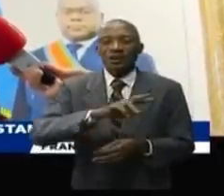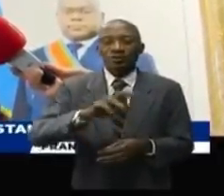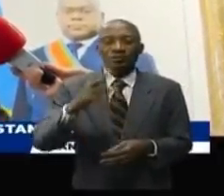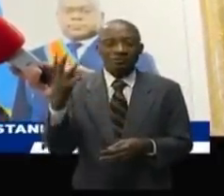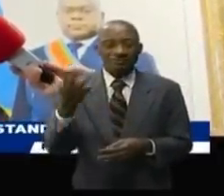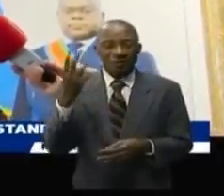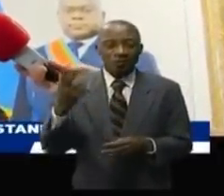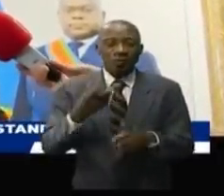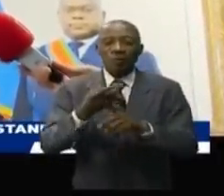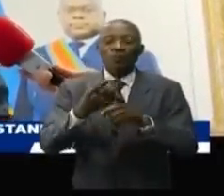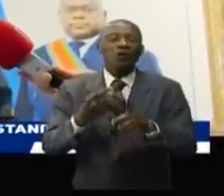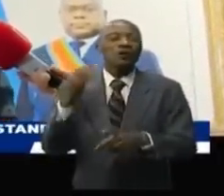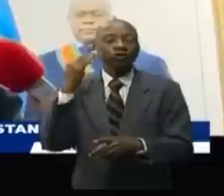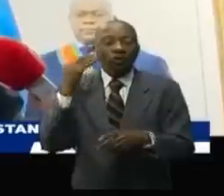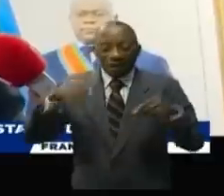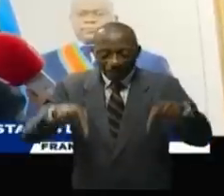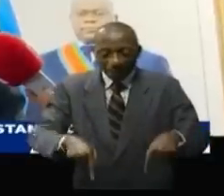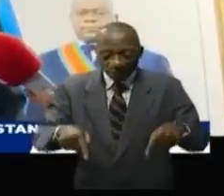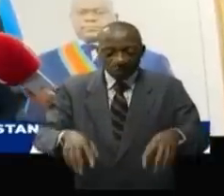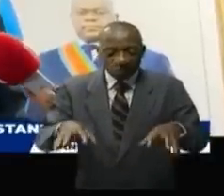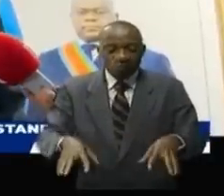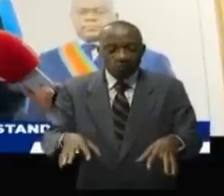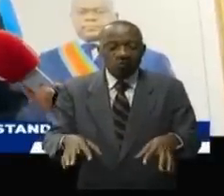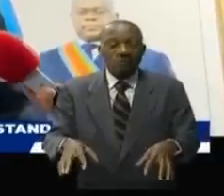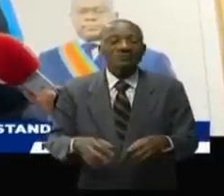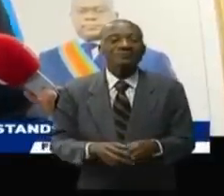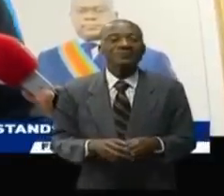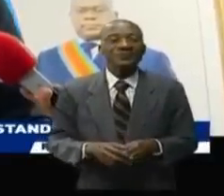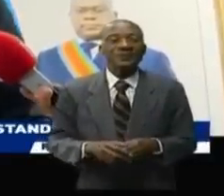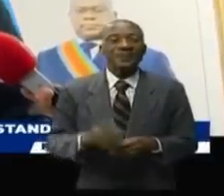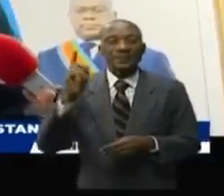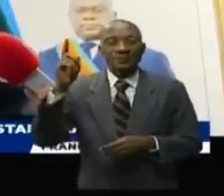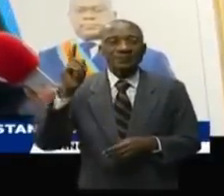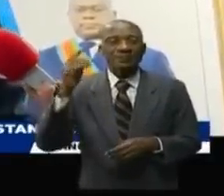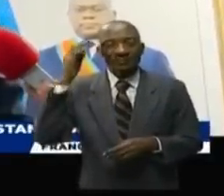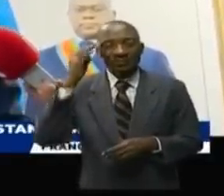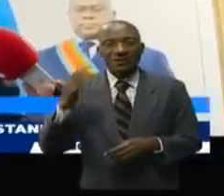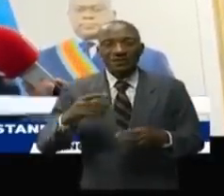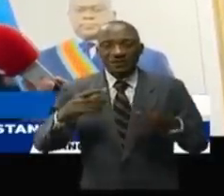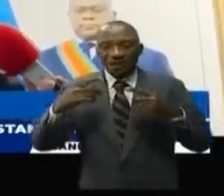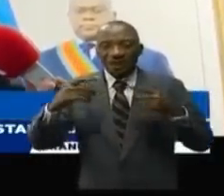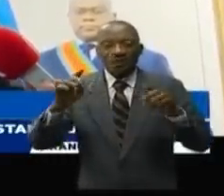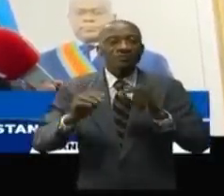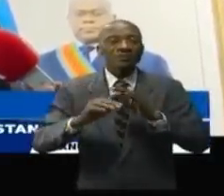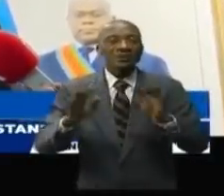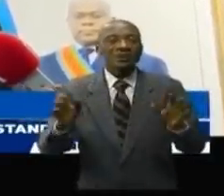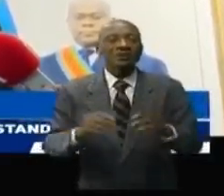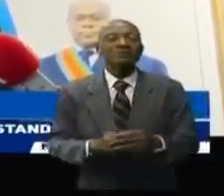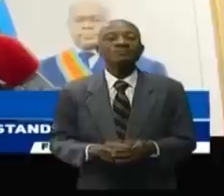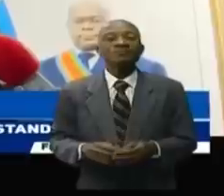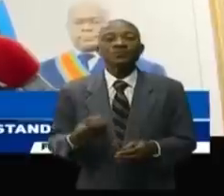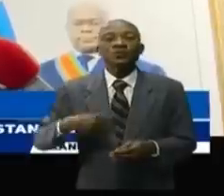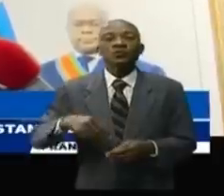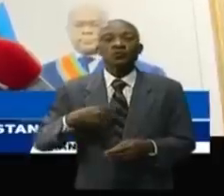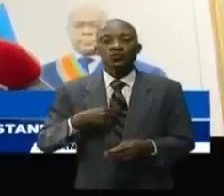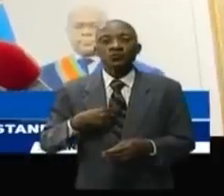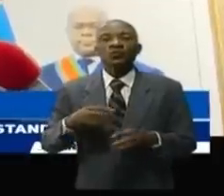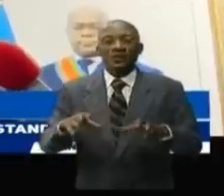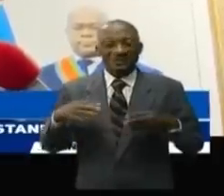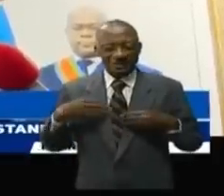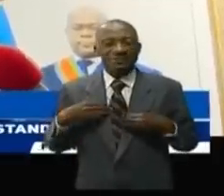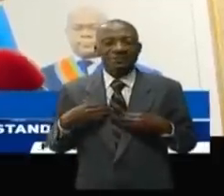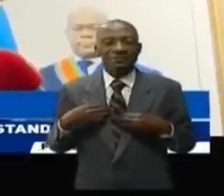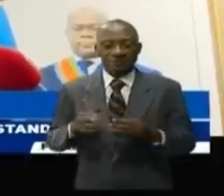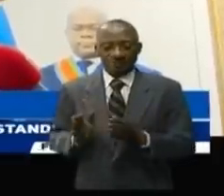côté cette promotion que nous faisons, c'était d'affirmer cette position d'organisation des 9e Jeux de la